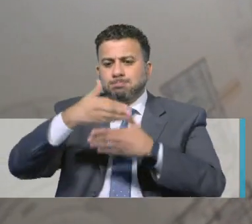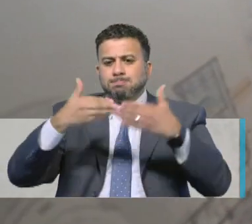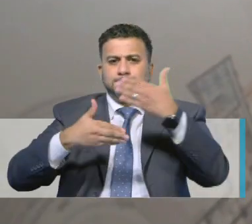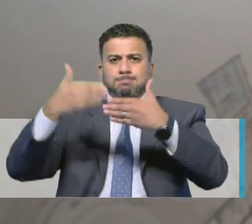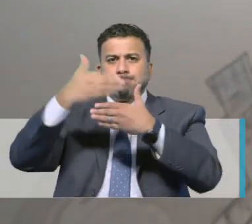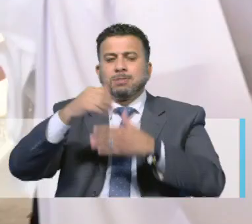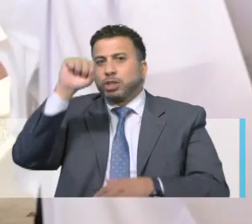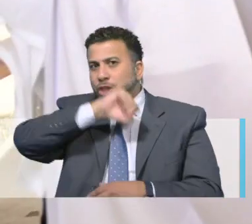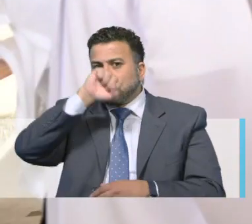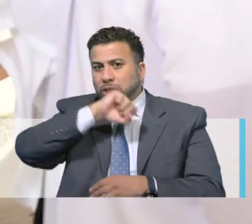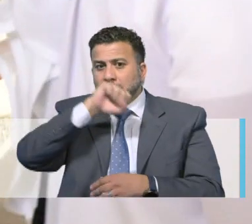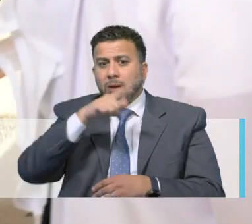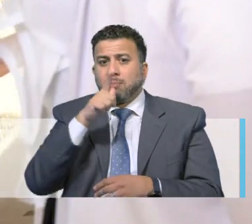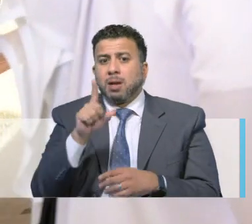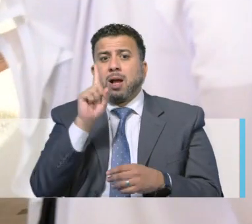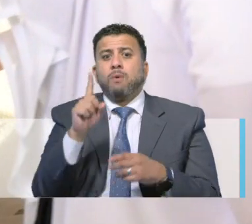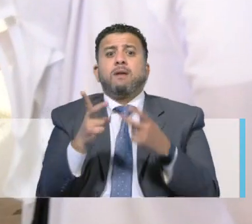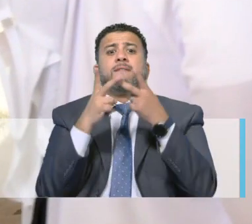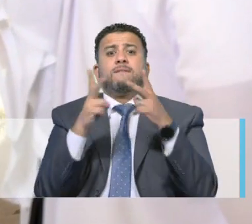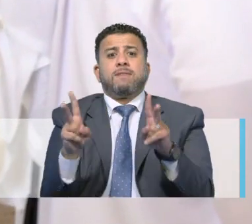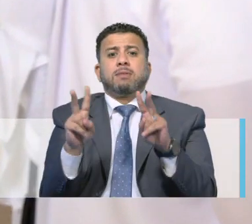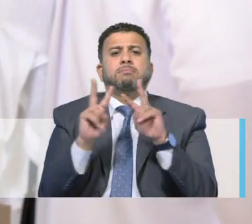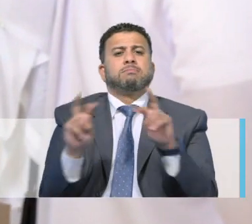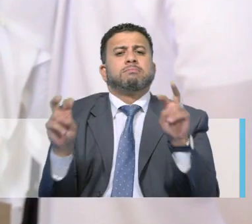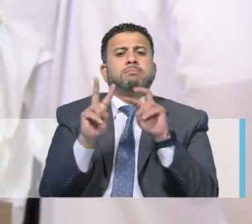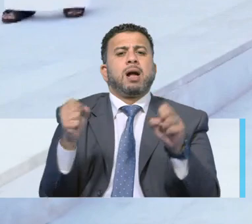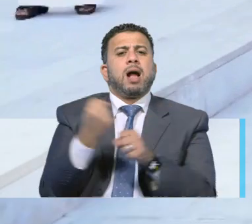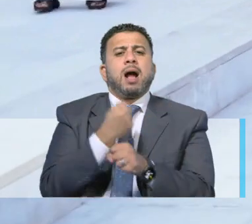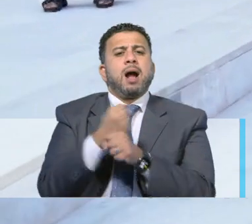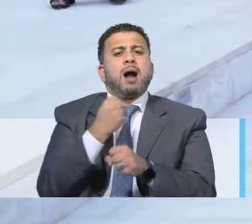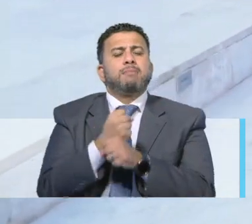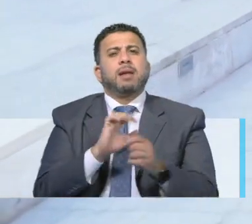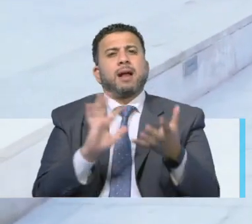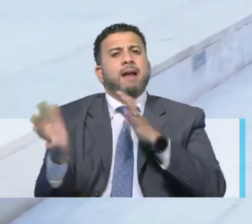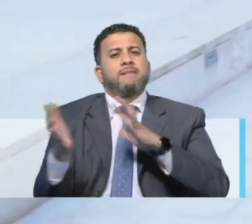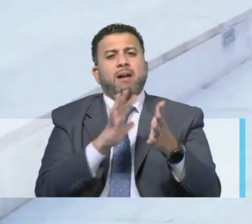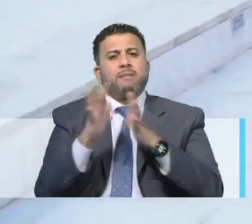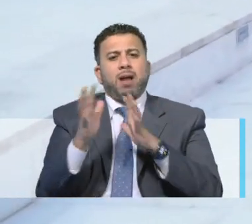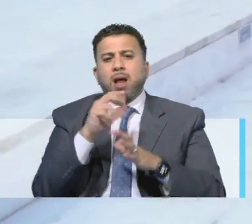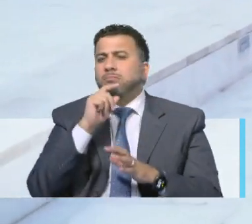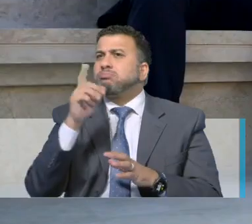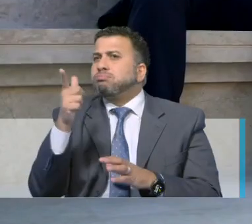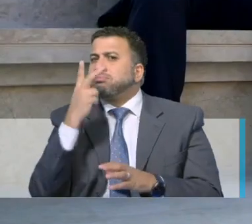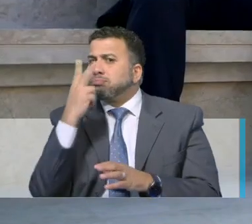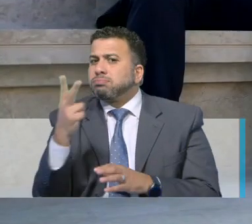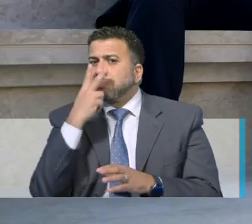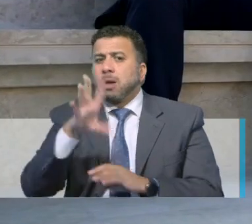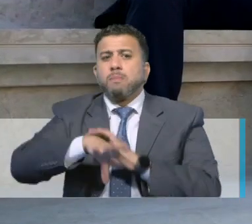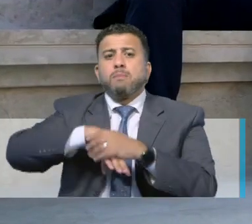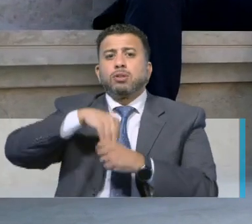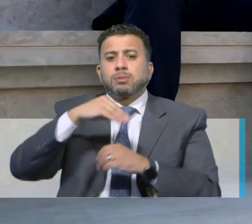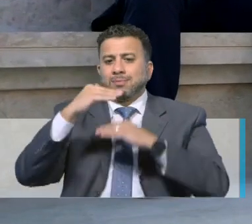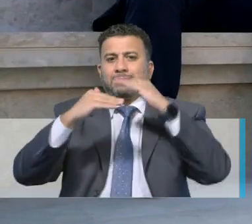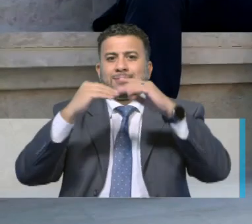في اماره الشارقه استهل زيارته بتفقد سير الاعمال الاخيره والتشطيبات النهائيه لمشروع